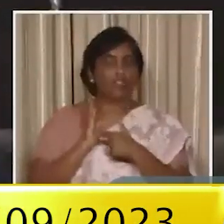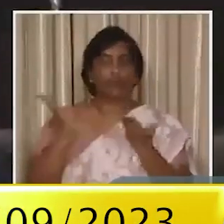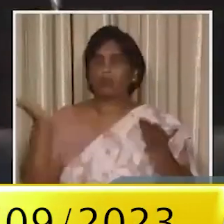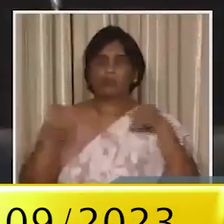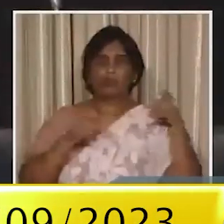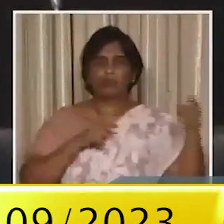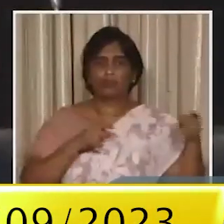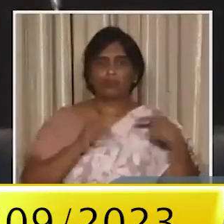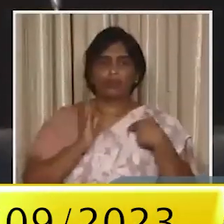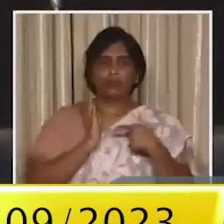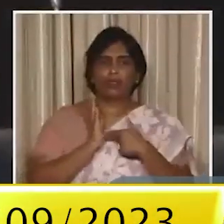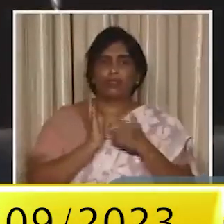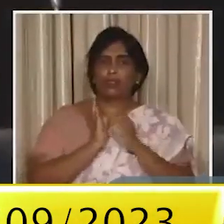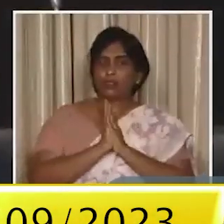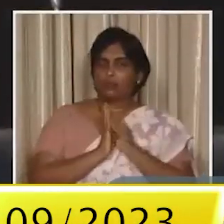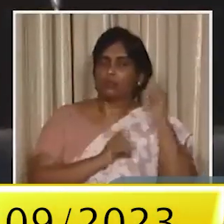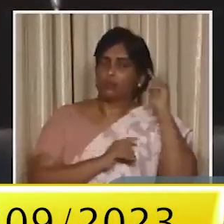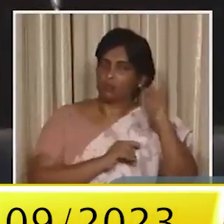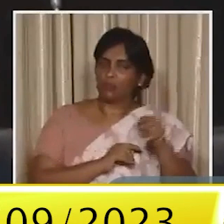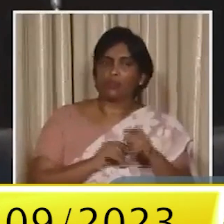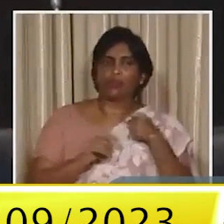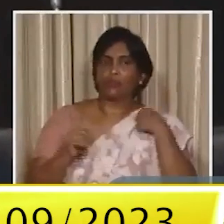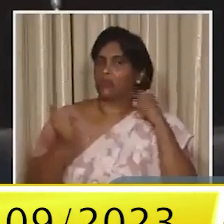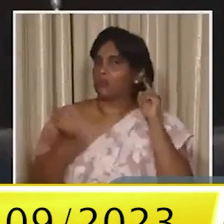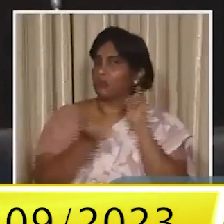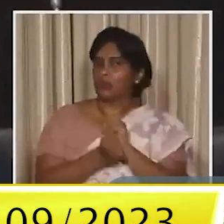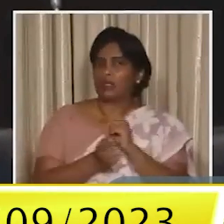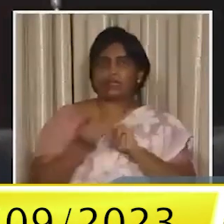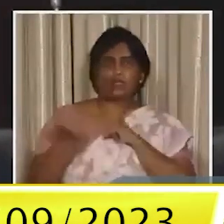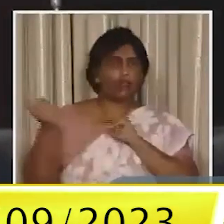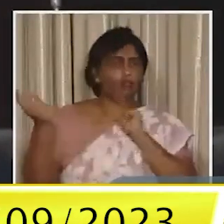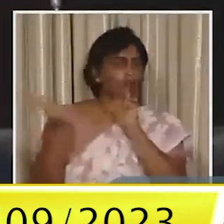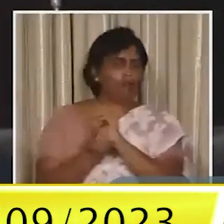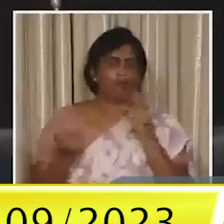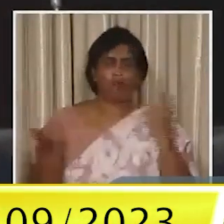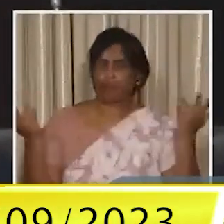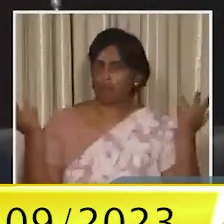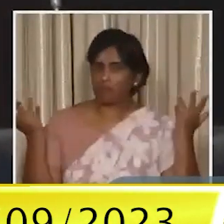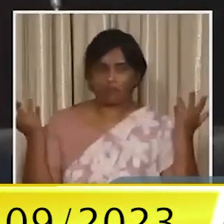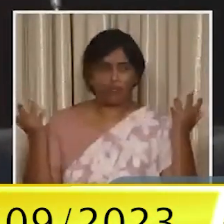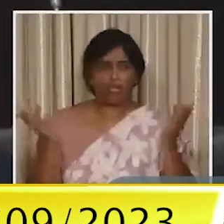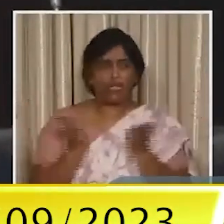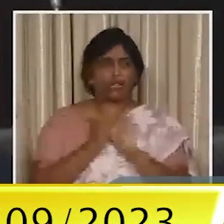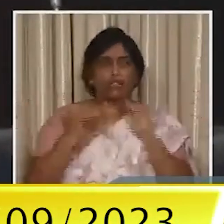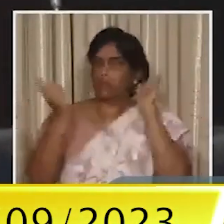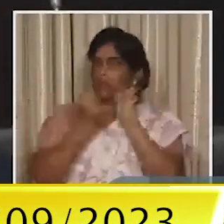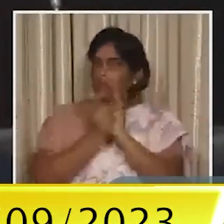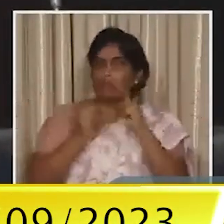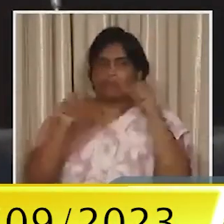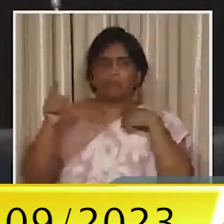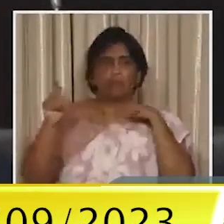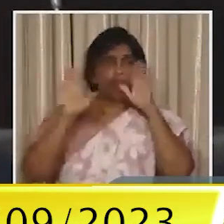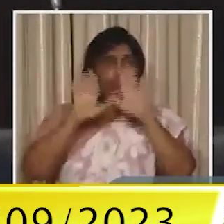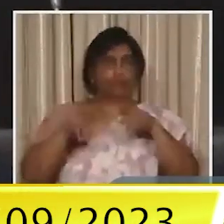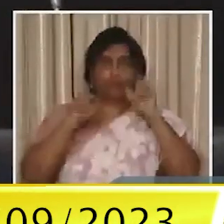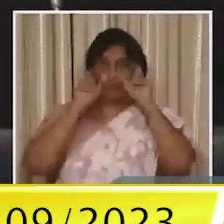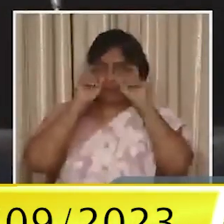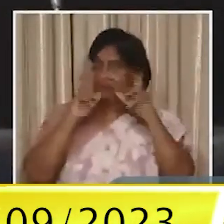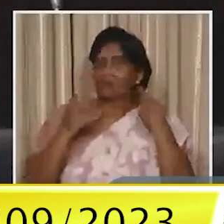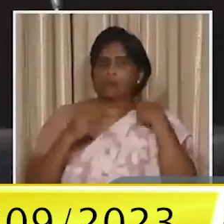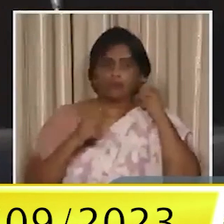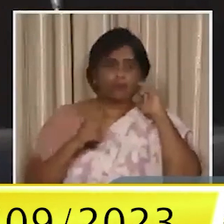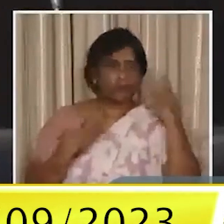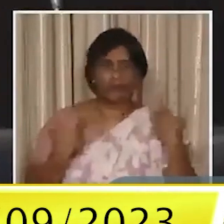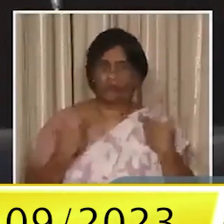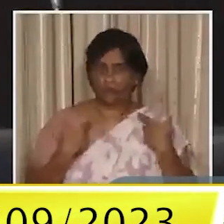තරම් කිසිම දවසක සැලේ මට හම්බෙලත් නැහැ. ඉන්දියාවේදී කිසි තැනක සැලේ මම ඉන්න තැනක් දැනගෙන හිටියෙත් නැහැ. මේ පට්ටපල්